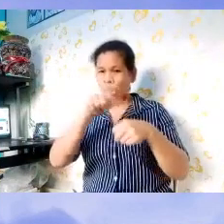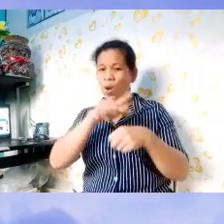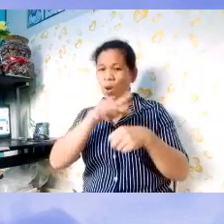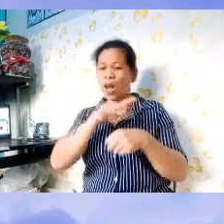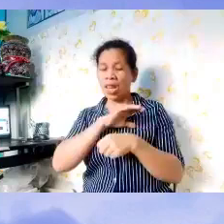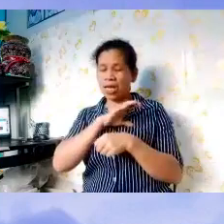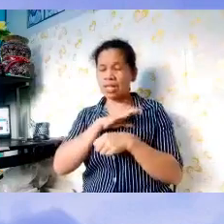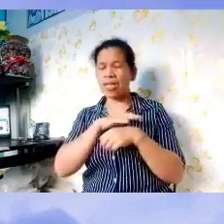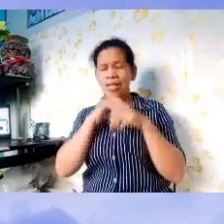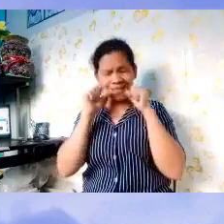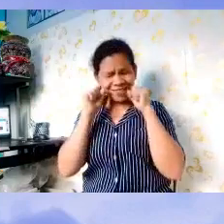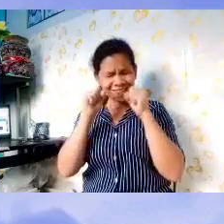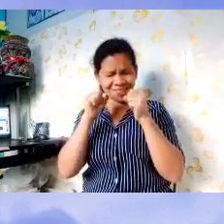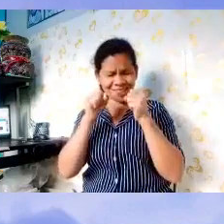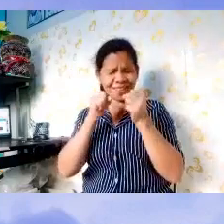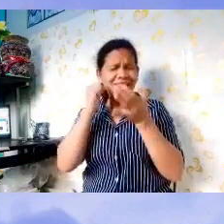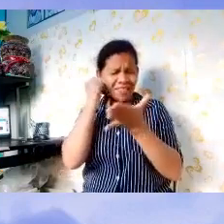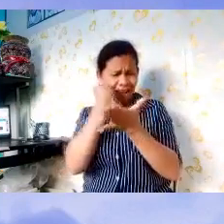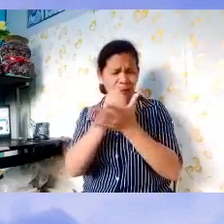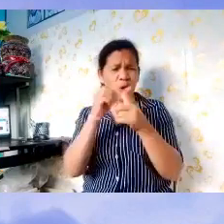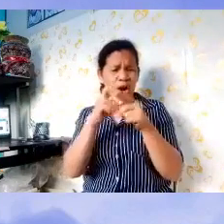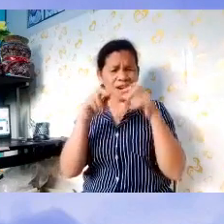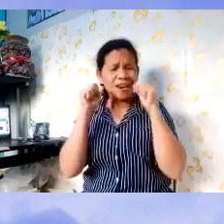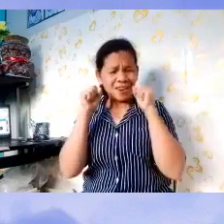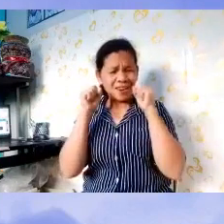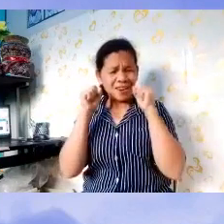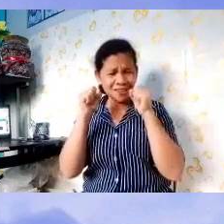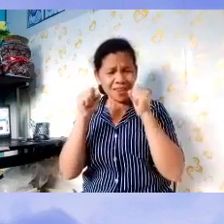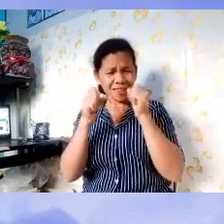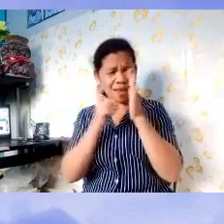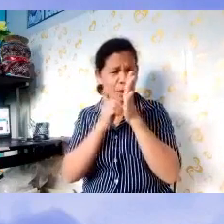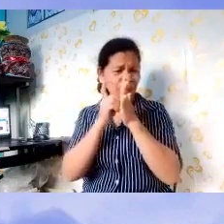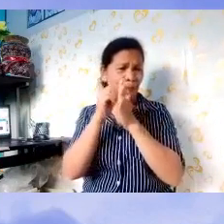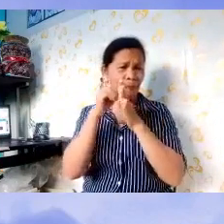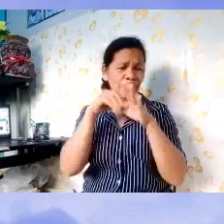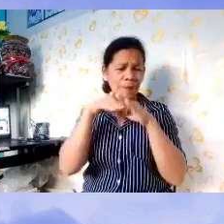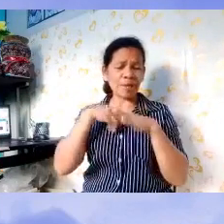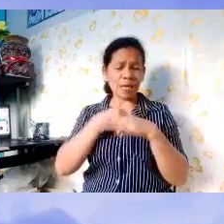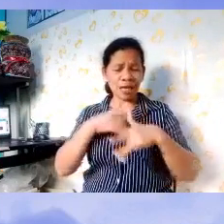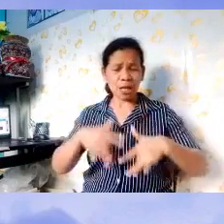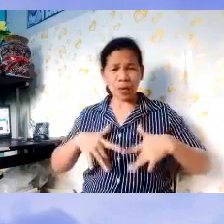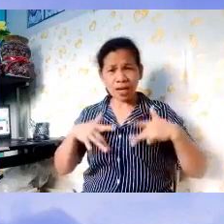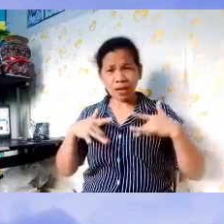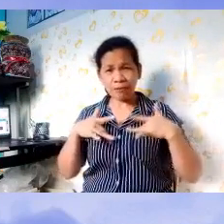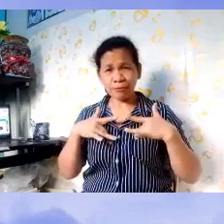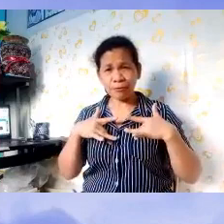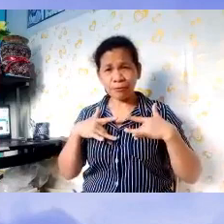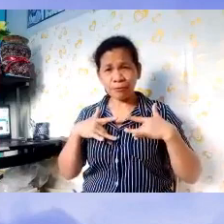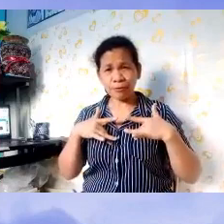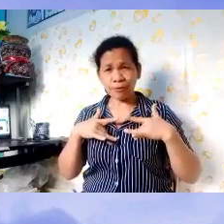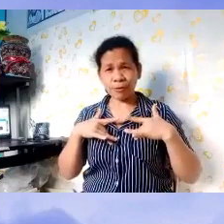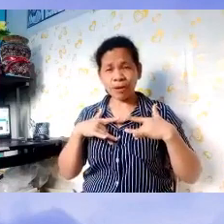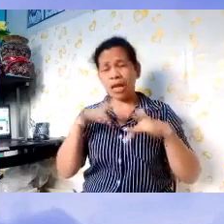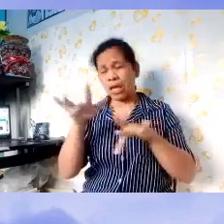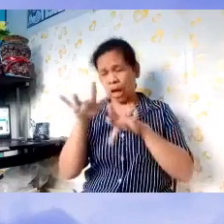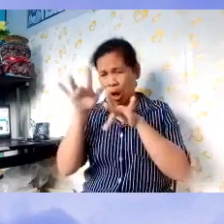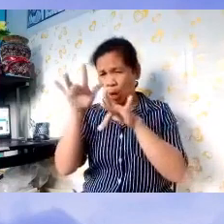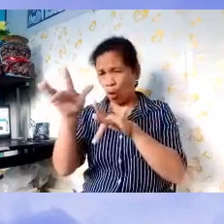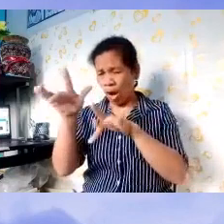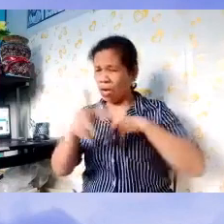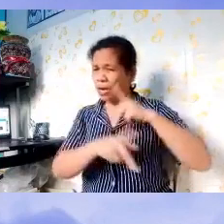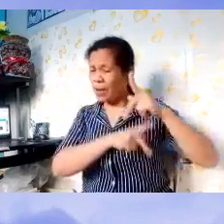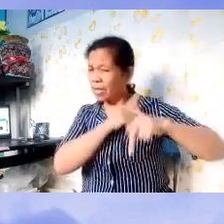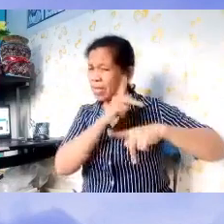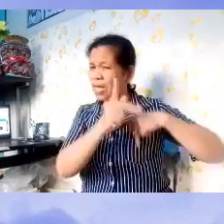matatatag, ma-enhance po sa ating buhay. Ano po yan? Yung awa, kabaitan,